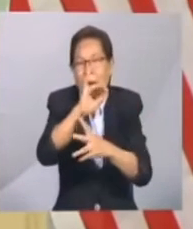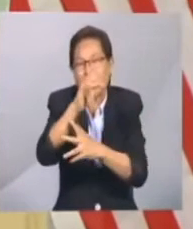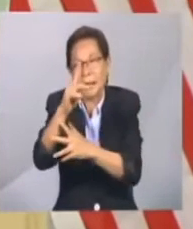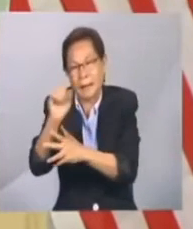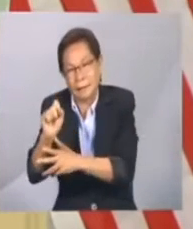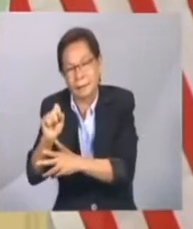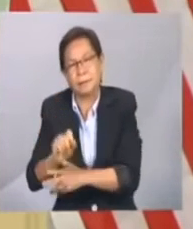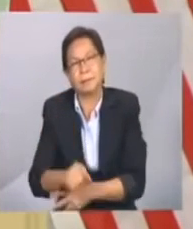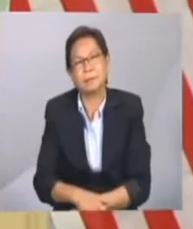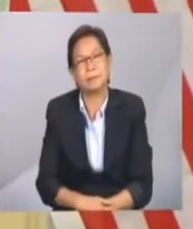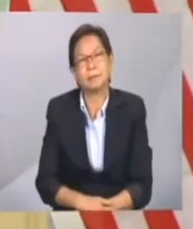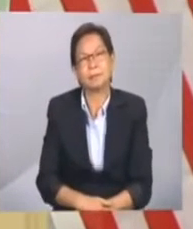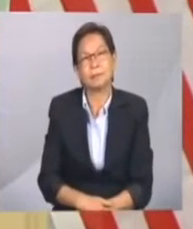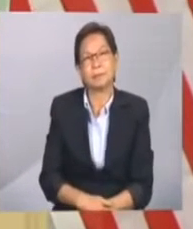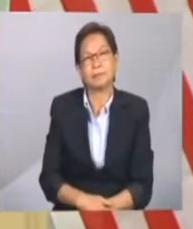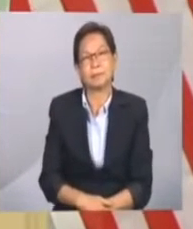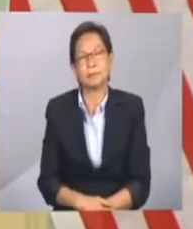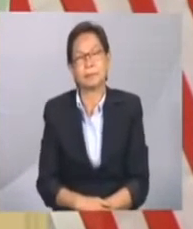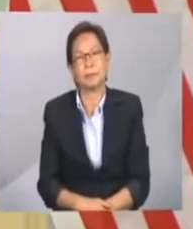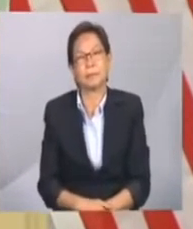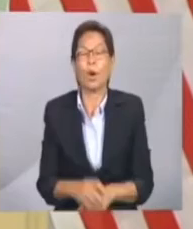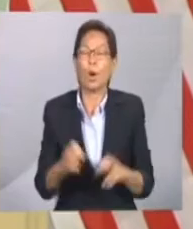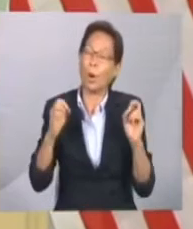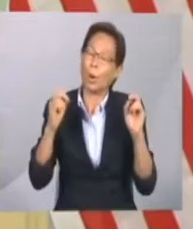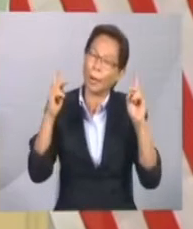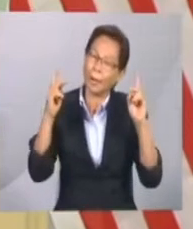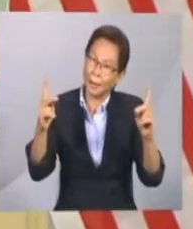Terima kasih. Okey,